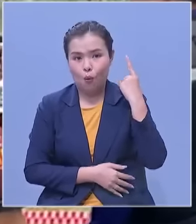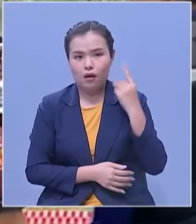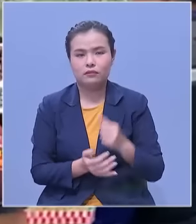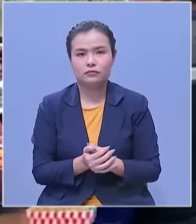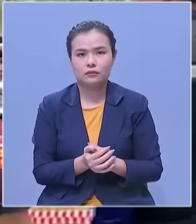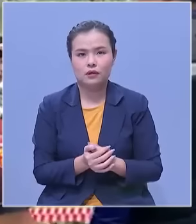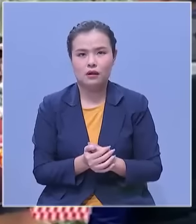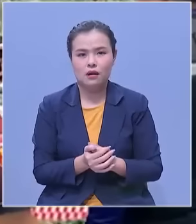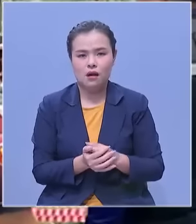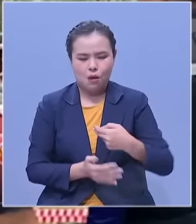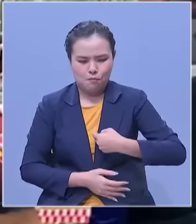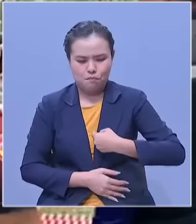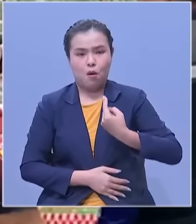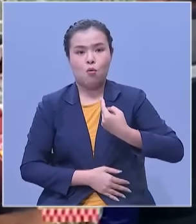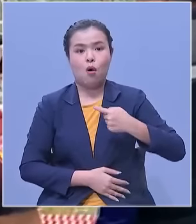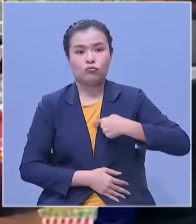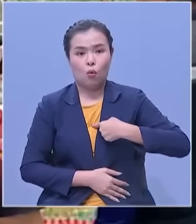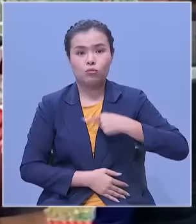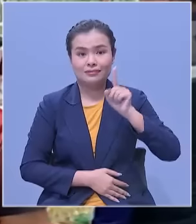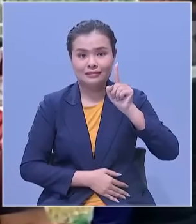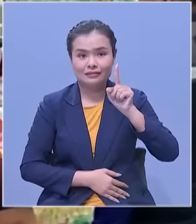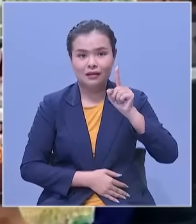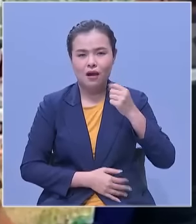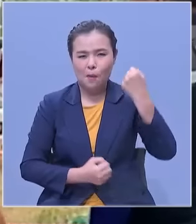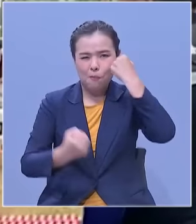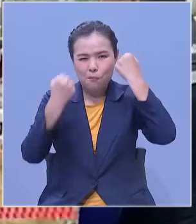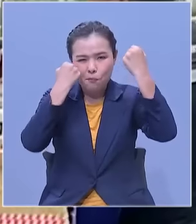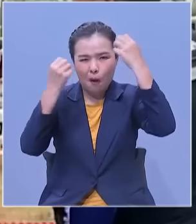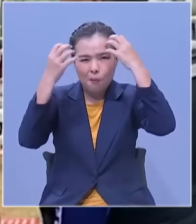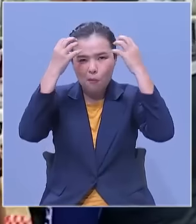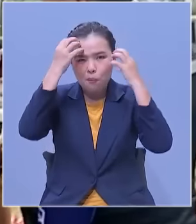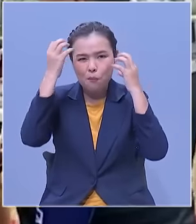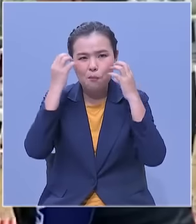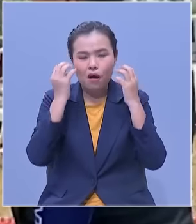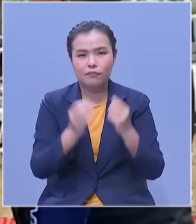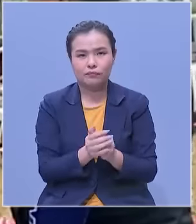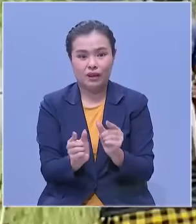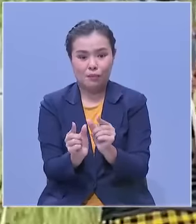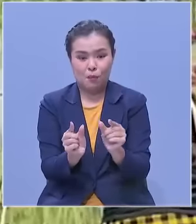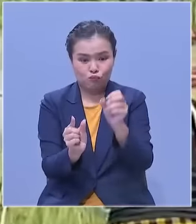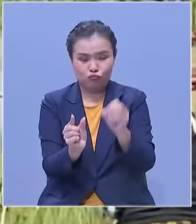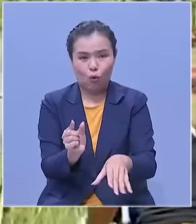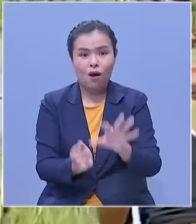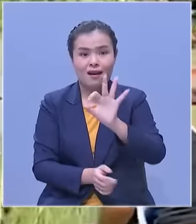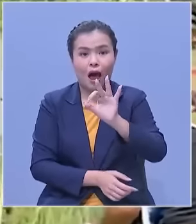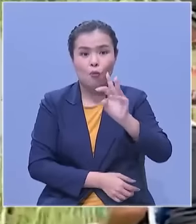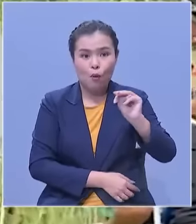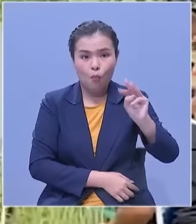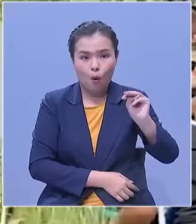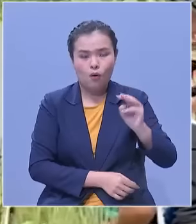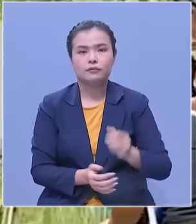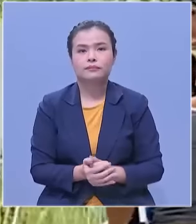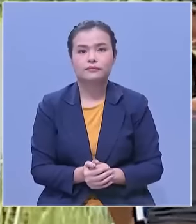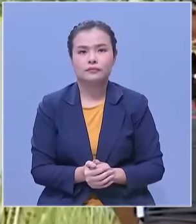รอยถูกยิงที่หน้าอกทะลุหลัง 1นัดที่หน้ามีรอยฟกช้ำโดยจุดเกิดเหตุพบปลอกกระสุนปืนขนาด 9มม 1กลอกนะ